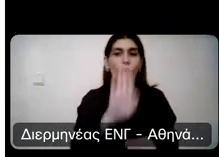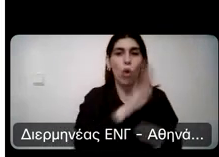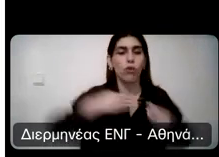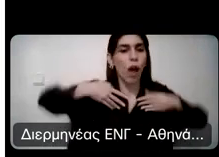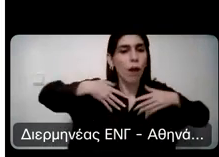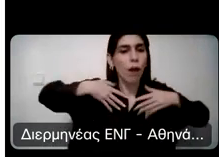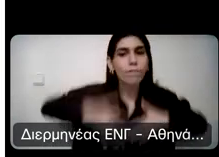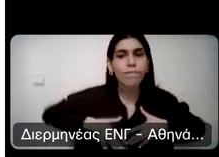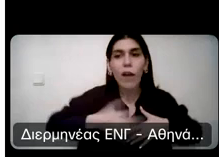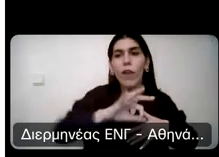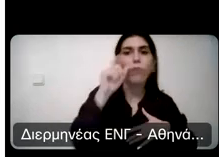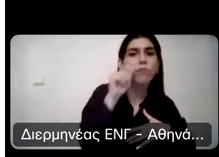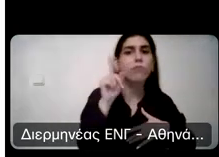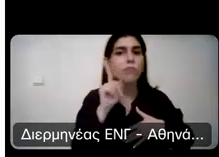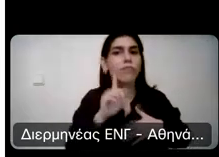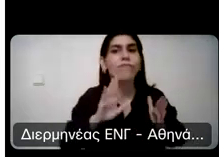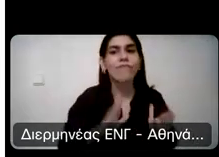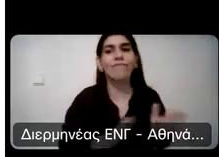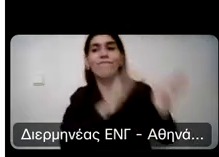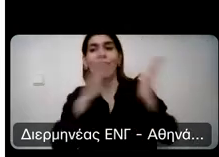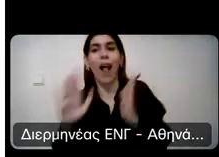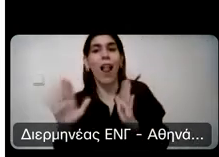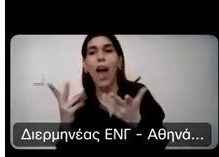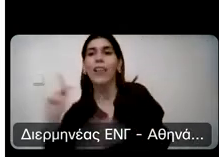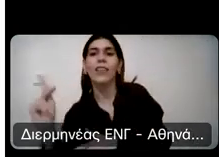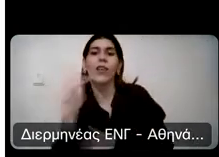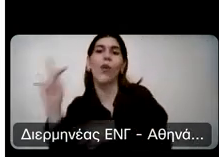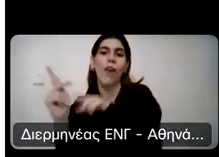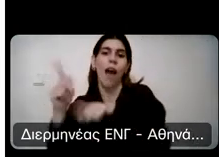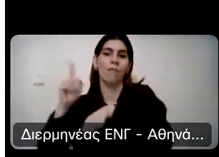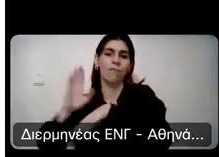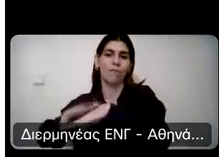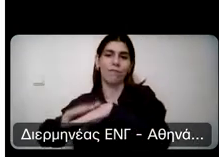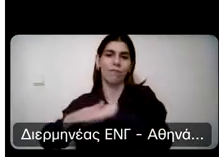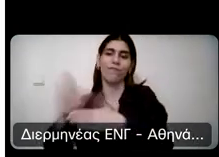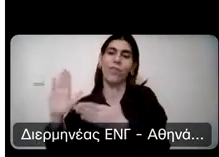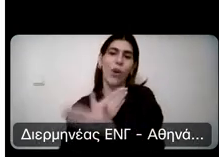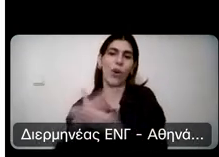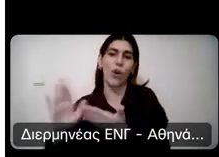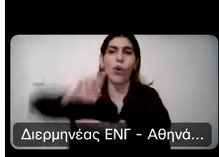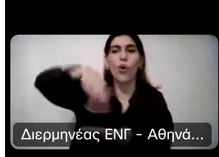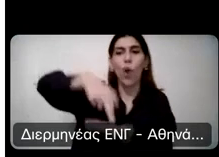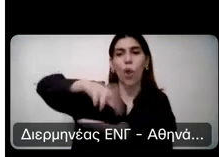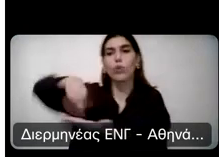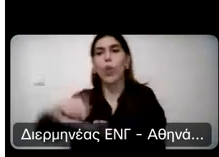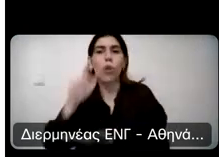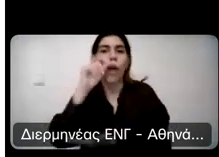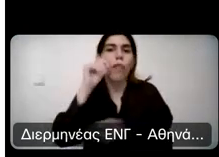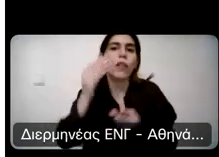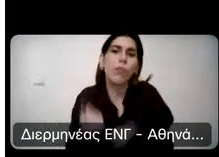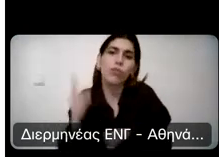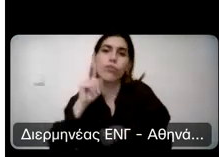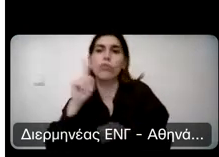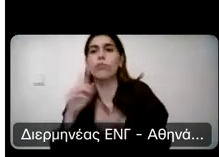φύλων, αλλά στην έμπειρη διαφορά των κοινωνικών ρόλων που τους έχουν απονεμηθεί. Όπως έχει παρατηρηθεί,